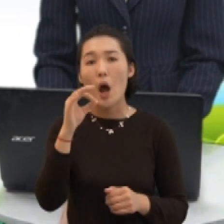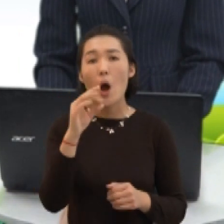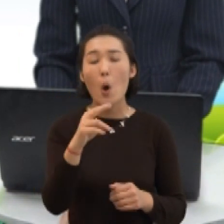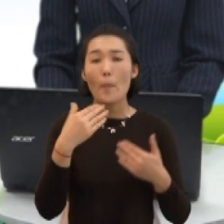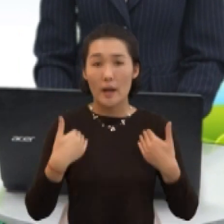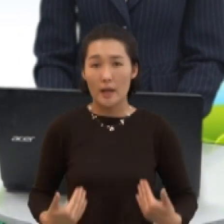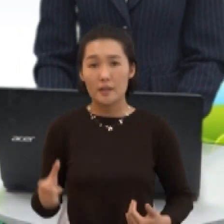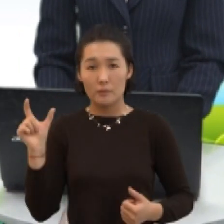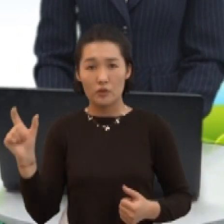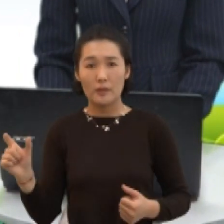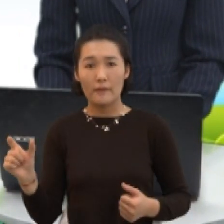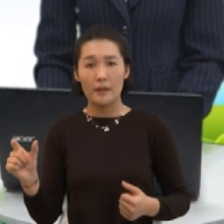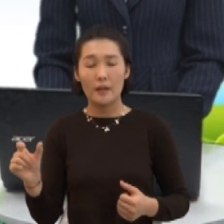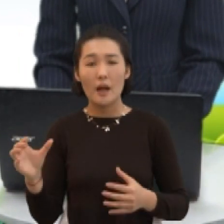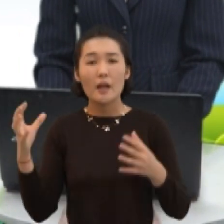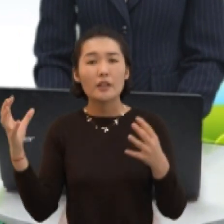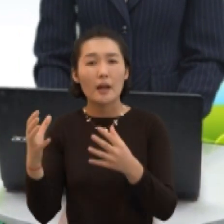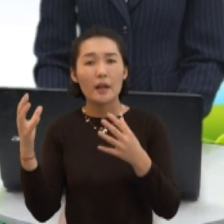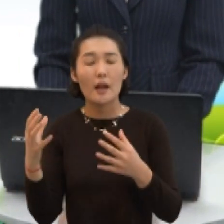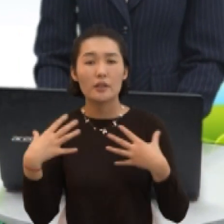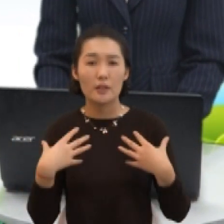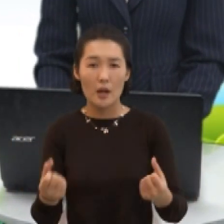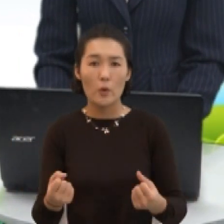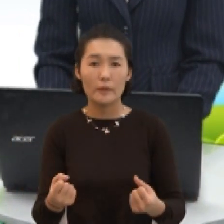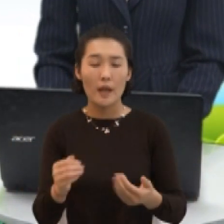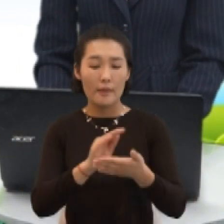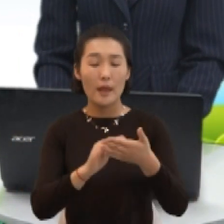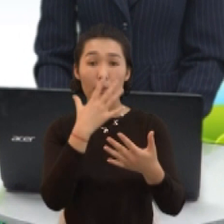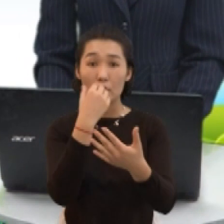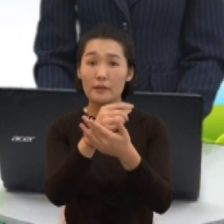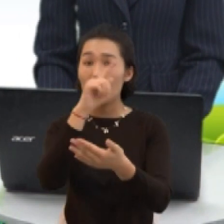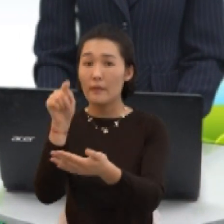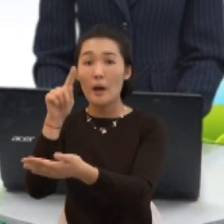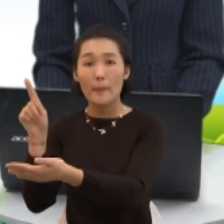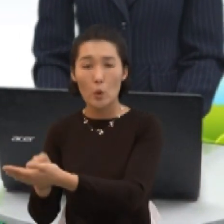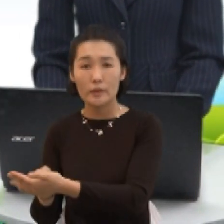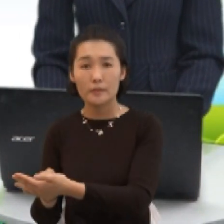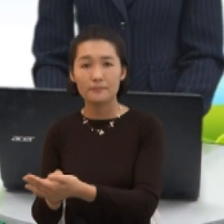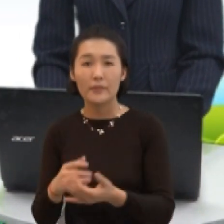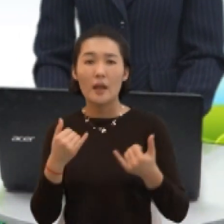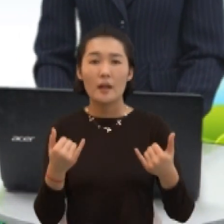и охране здоровья? Напиши свои вопросы. На этом наш